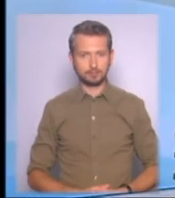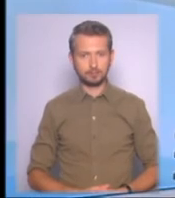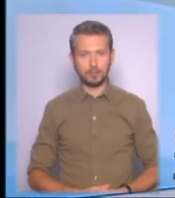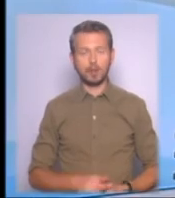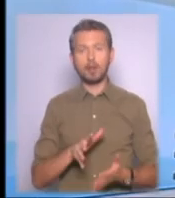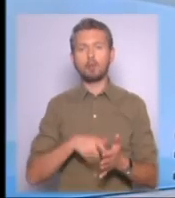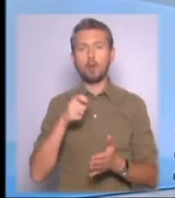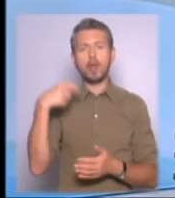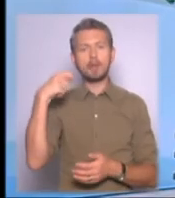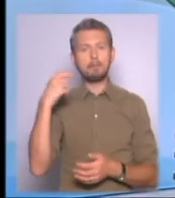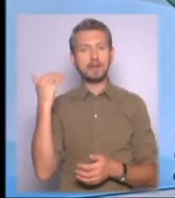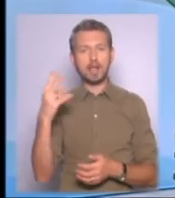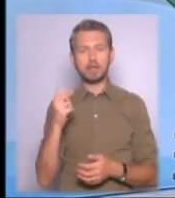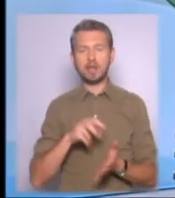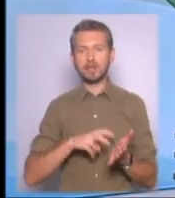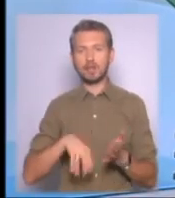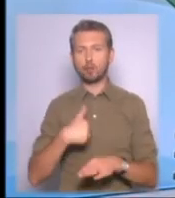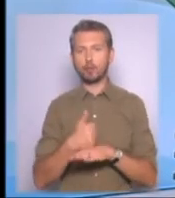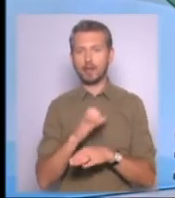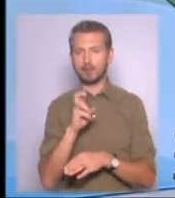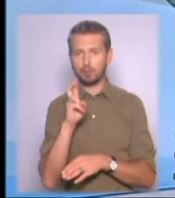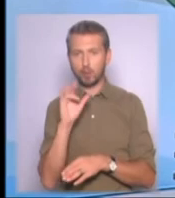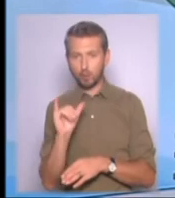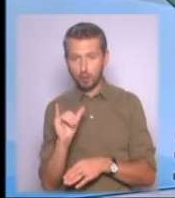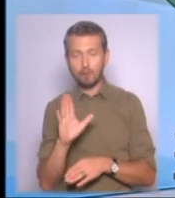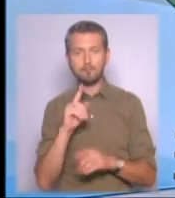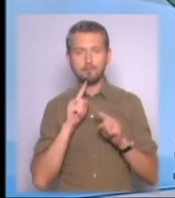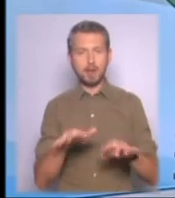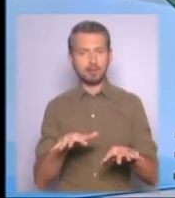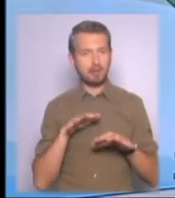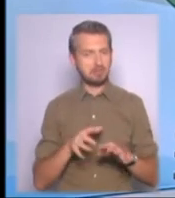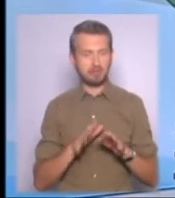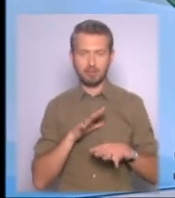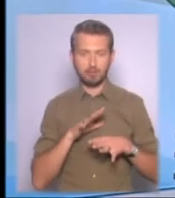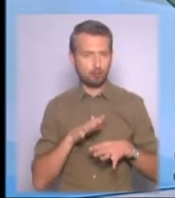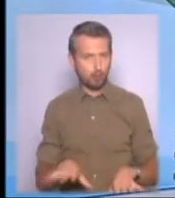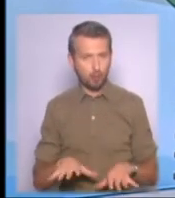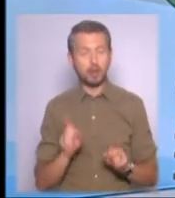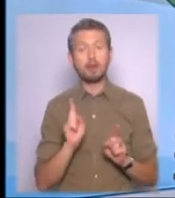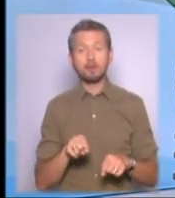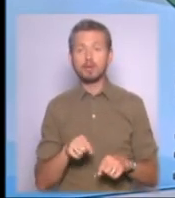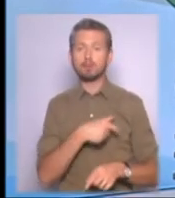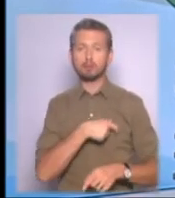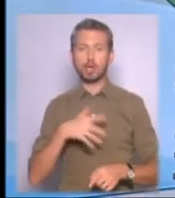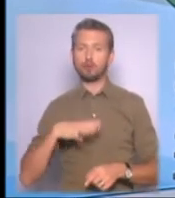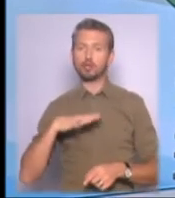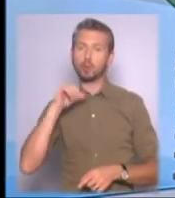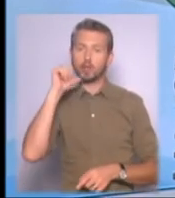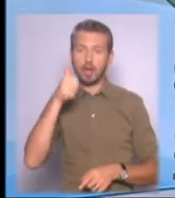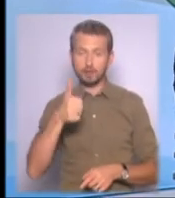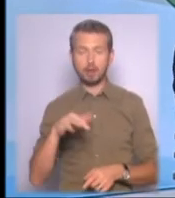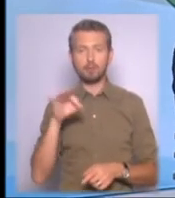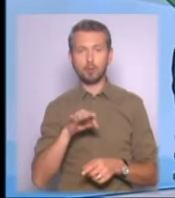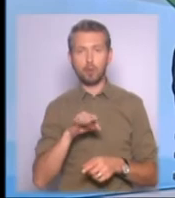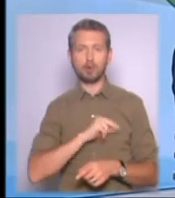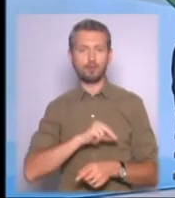Подання президента на відставку голови СБУ Валентина Наливайченка у парламенті не з'явилось. Утім, депутати очікують на нього завтра. Про пленарну